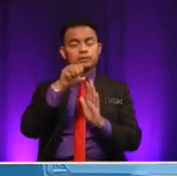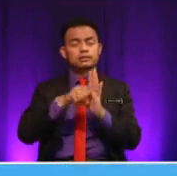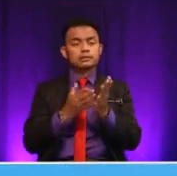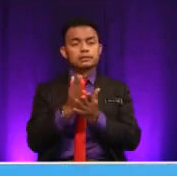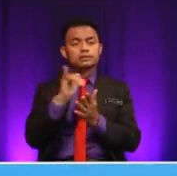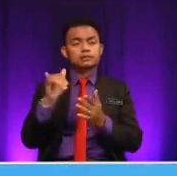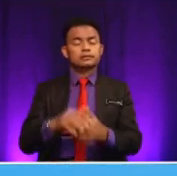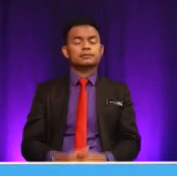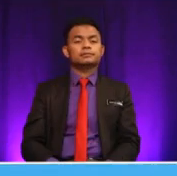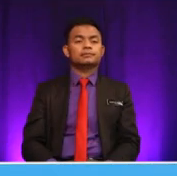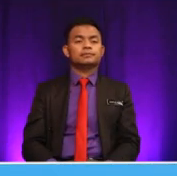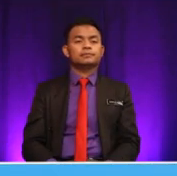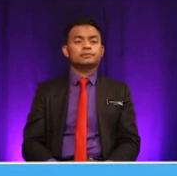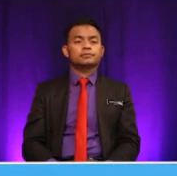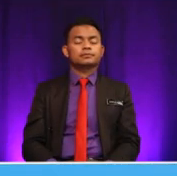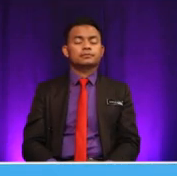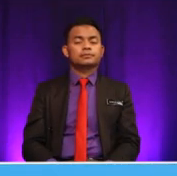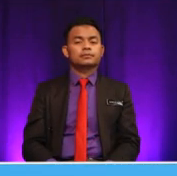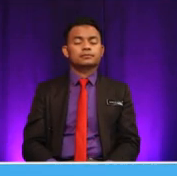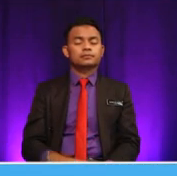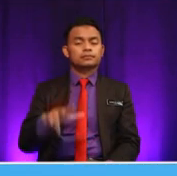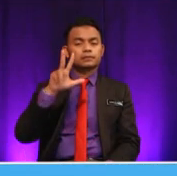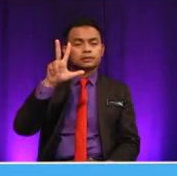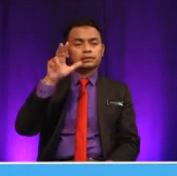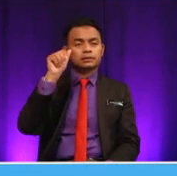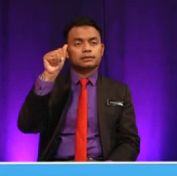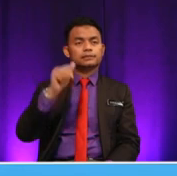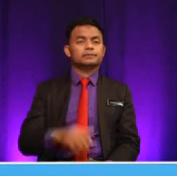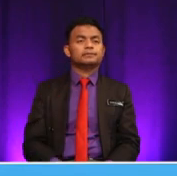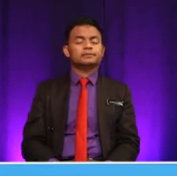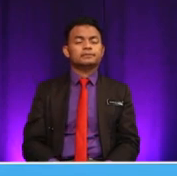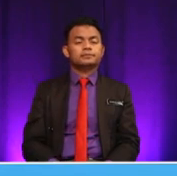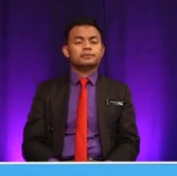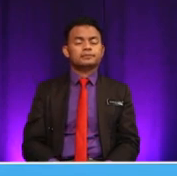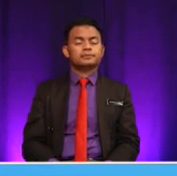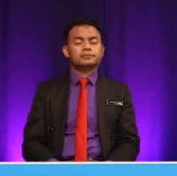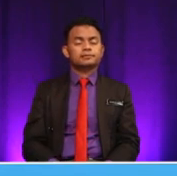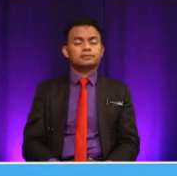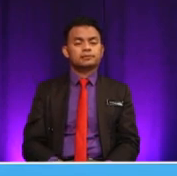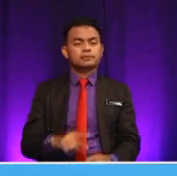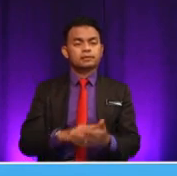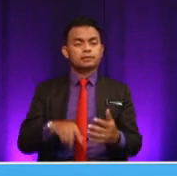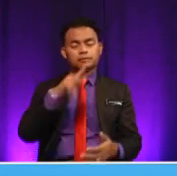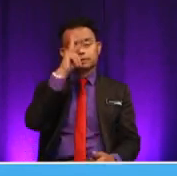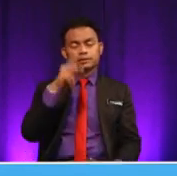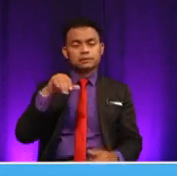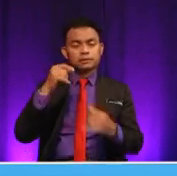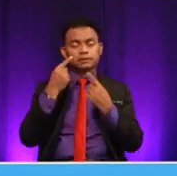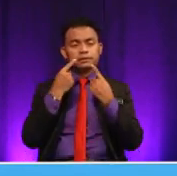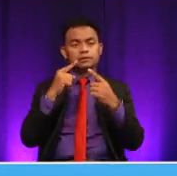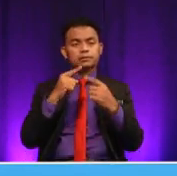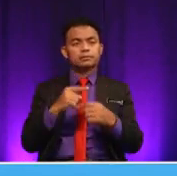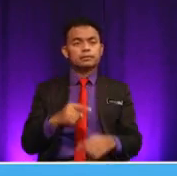oke tiga e oke 3E jadi Apakah jawabannya perhatikan